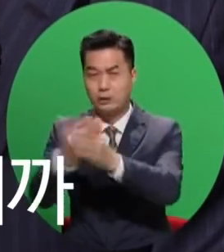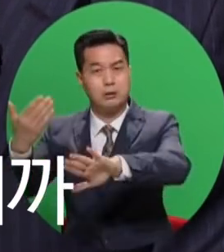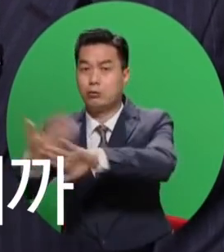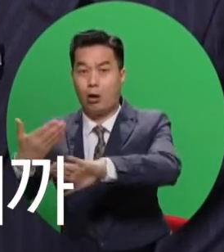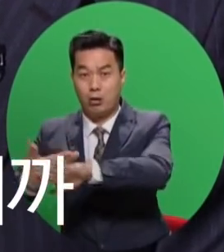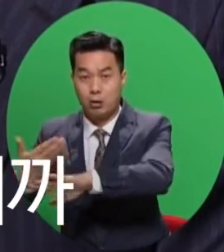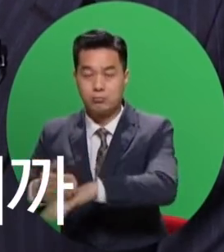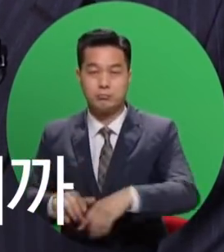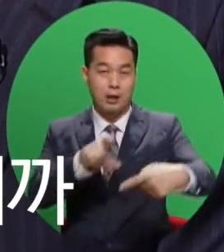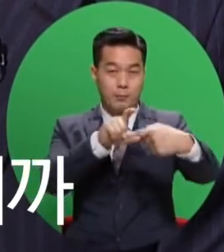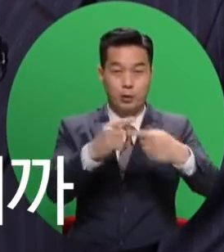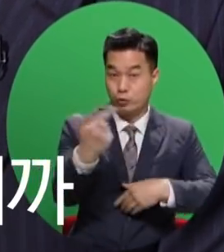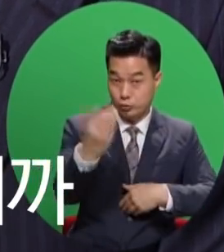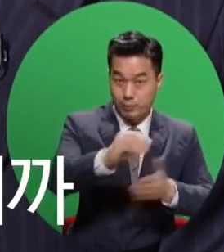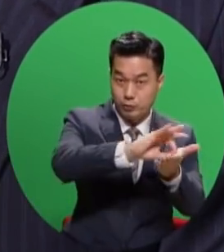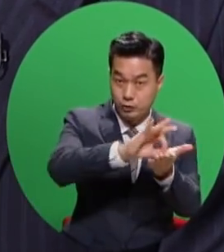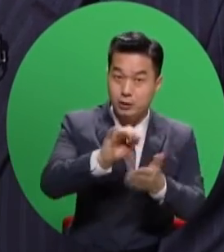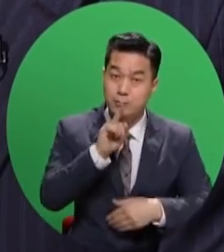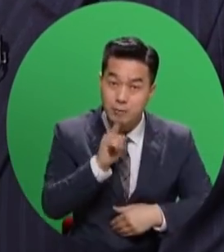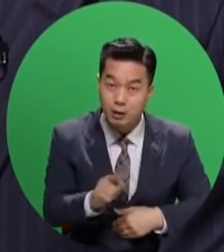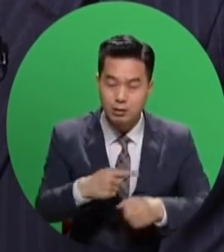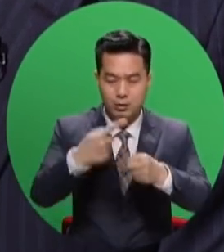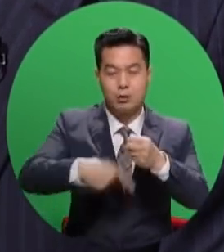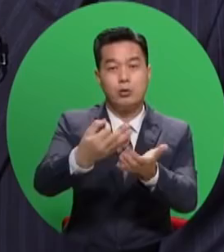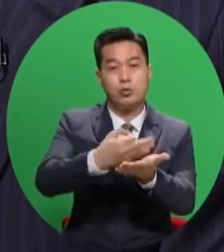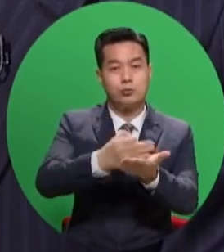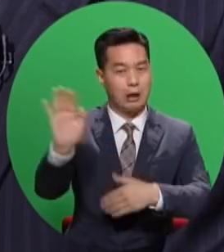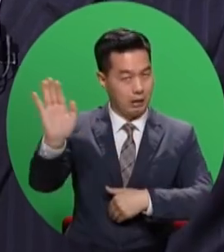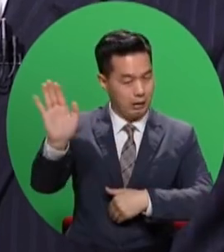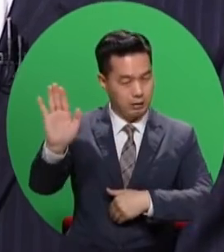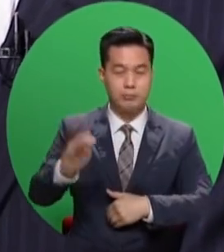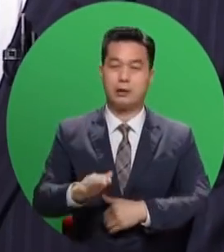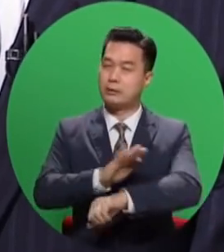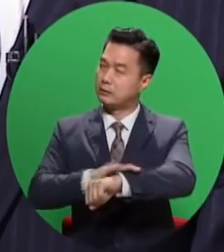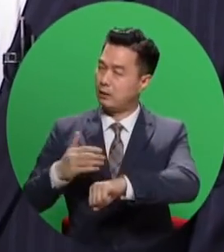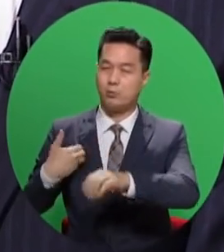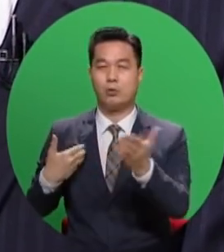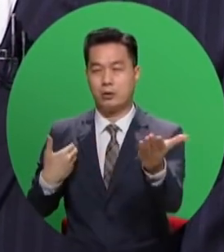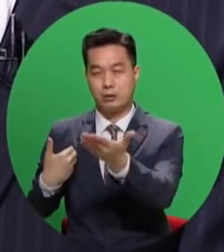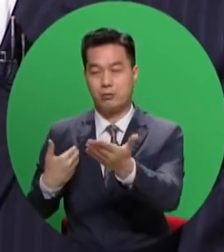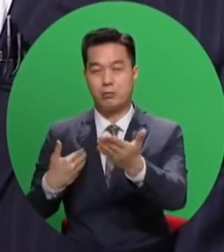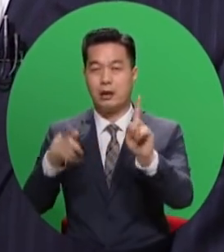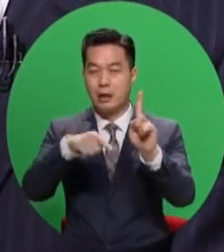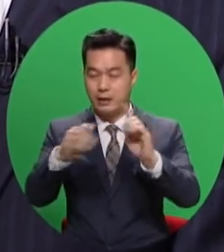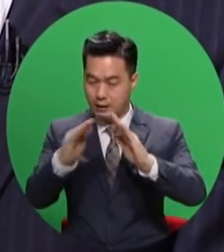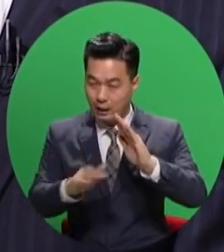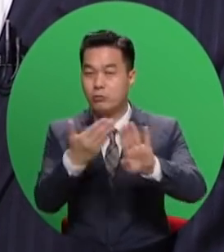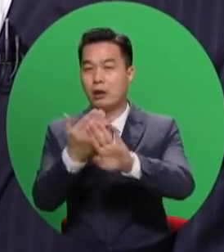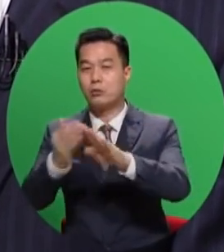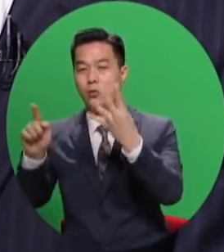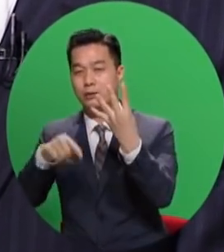평균 6천만 원을 주시겠다는 거 아닙니까 그 차이 판서 저와 뉴 천연스럽게 얼음 사람들 하면서 다 달라요 일인가 하고 다르고 4 인가 그